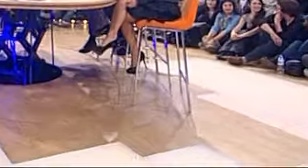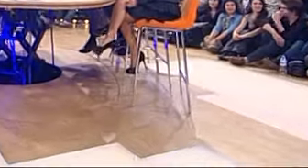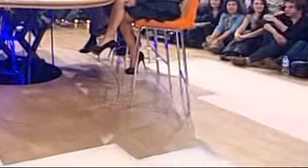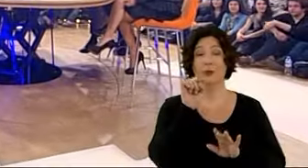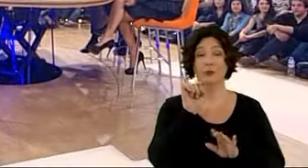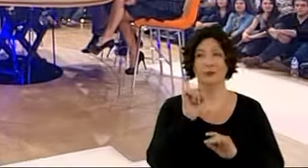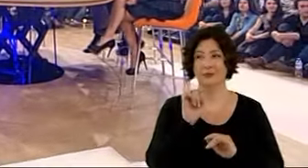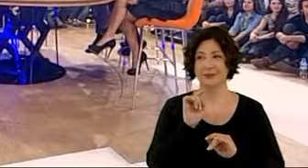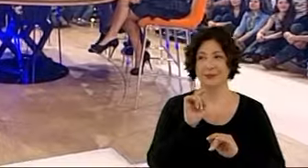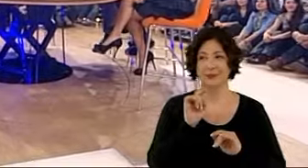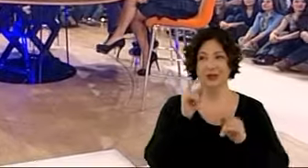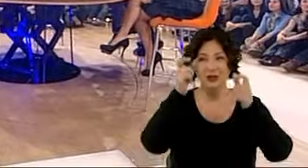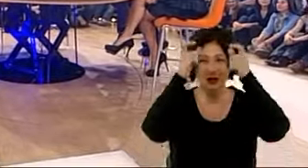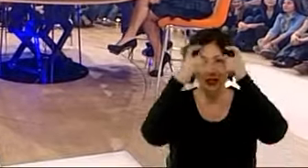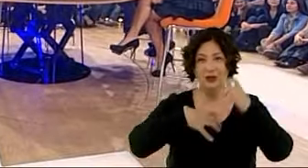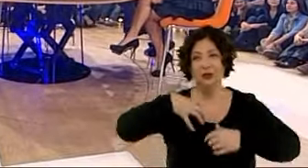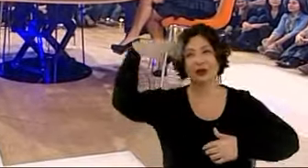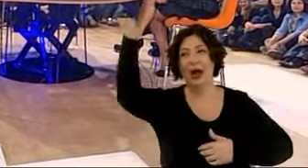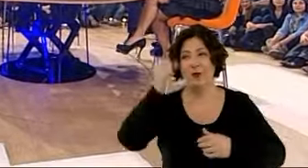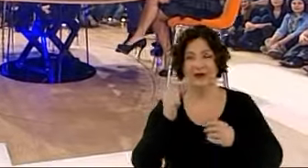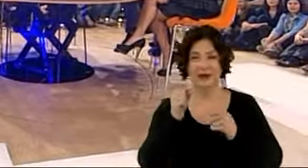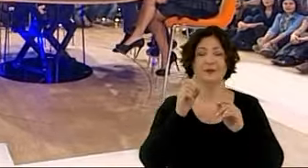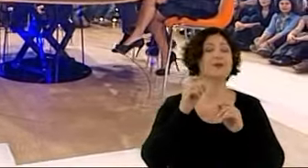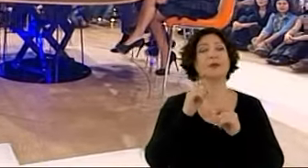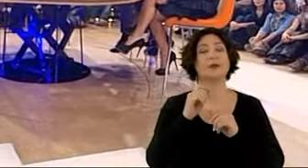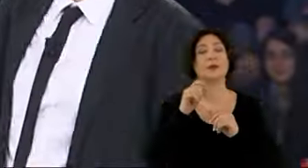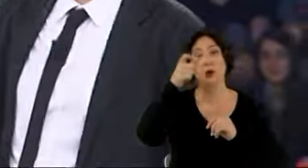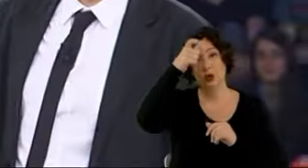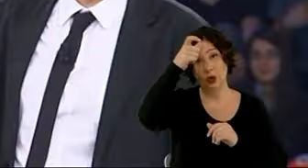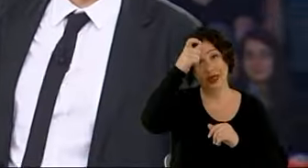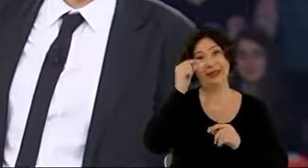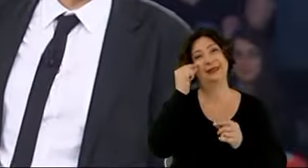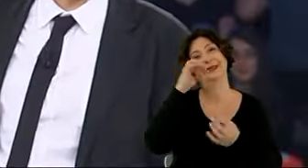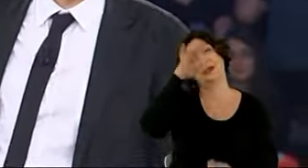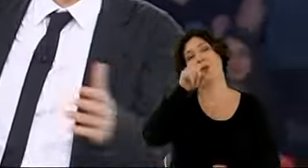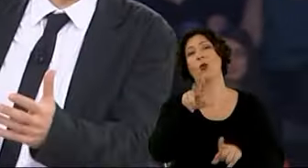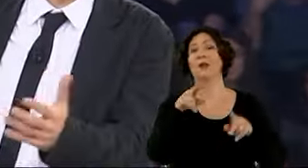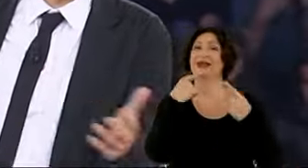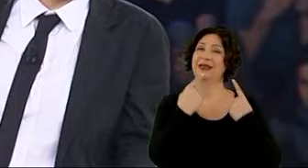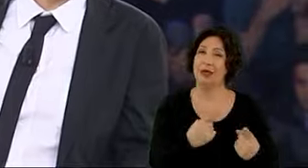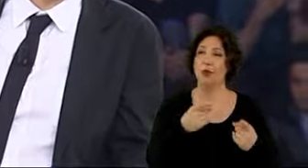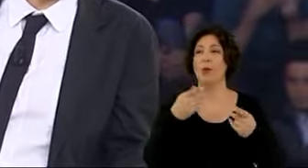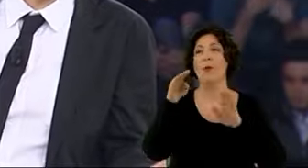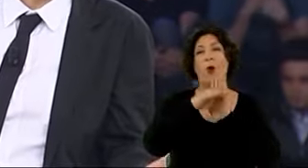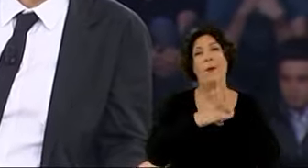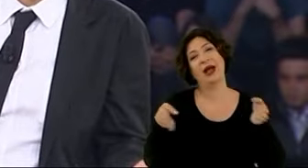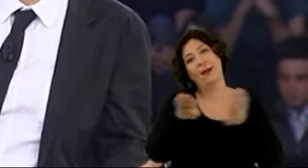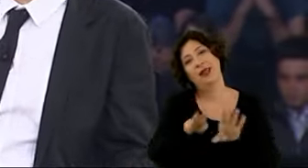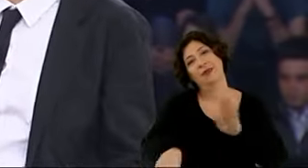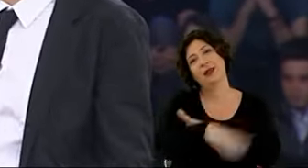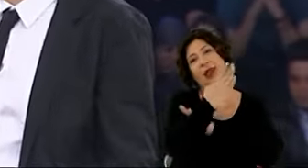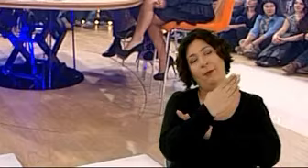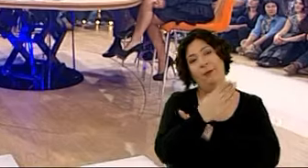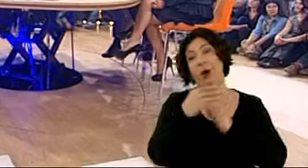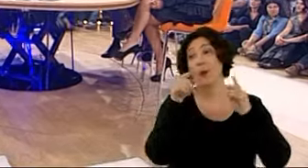Şey, bir şey seyretmemize gerek yok. Türk insanıdır diyelim. Türk insanı böyledir diyelim. Programı kapatıp gidelim.